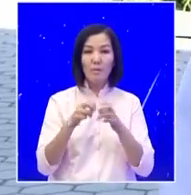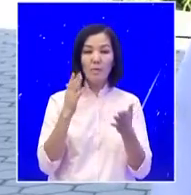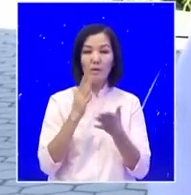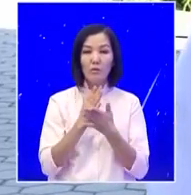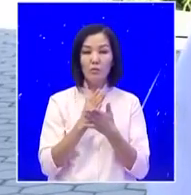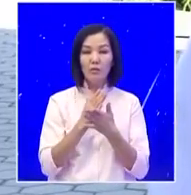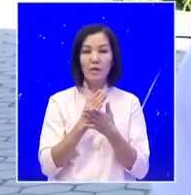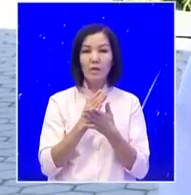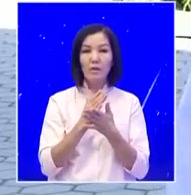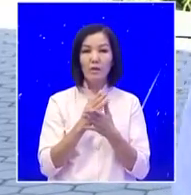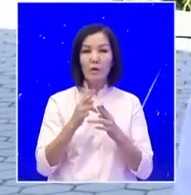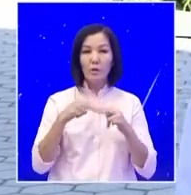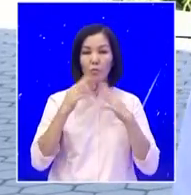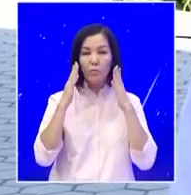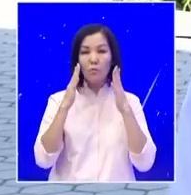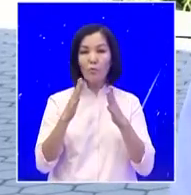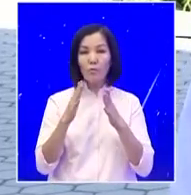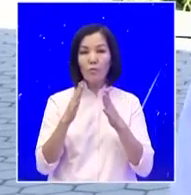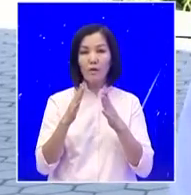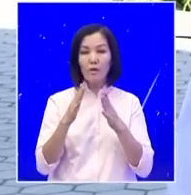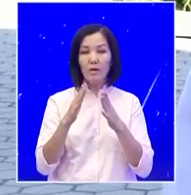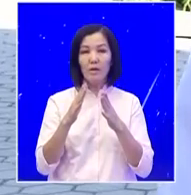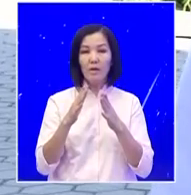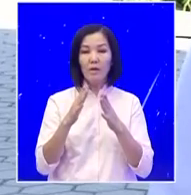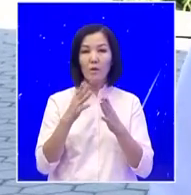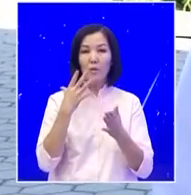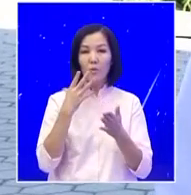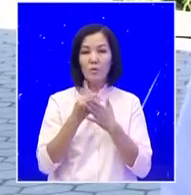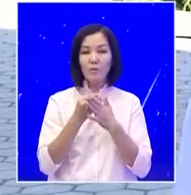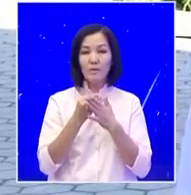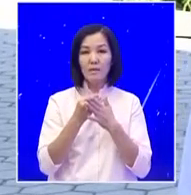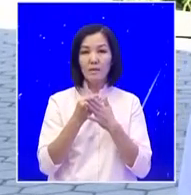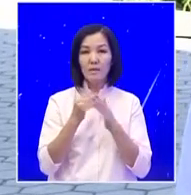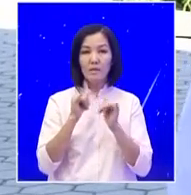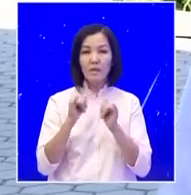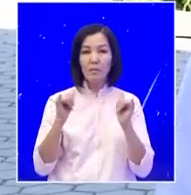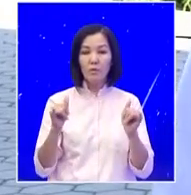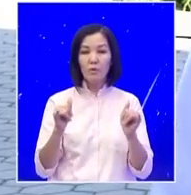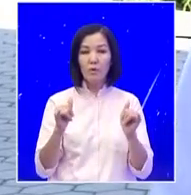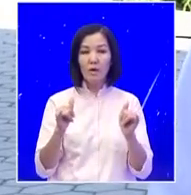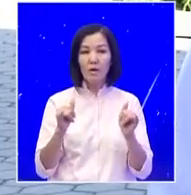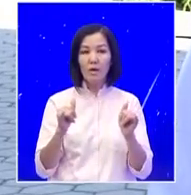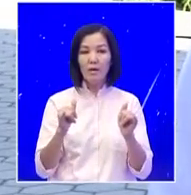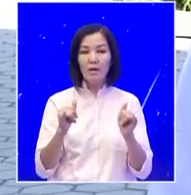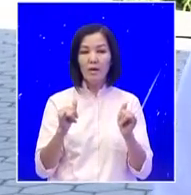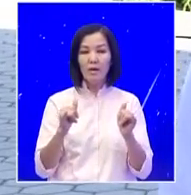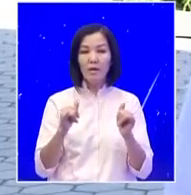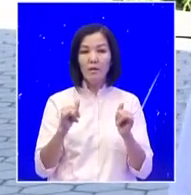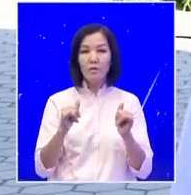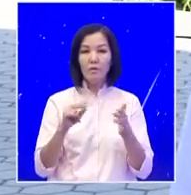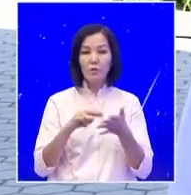Осыған көп көңіл бөлуі, отандық фармацевтикаға көңіл бөлу, оны дамытуға белгілі бір қадамдар жасау,